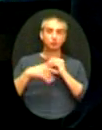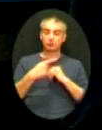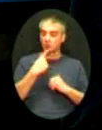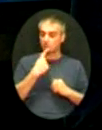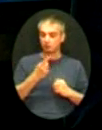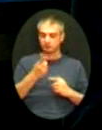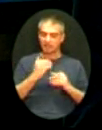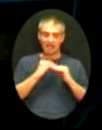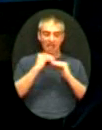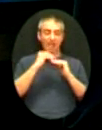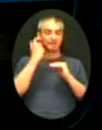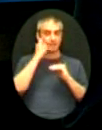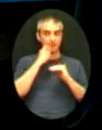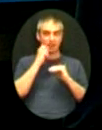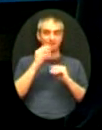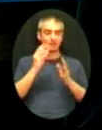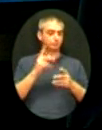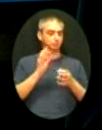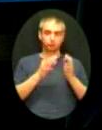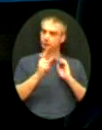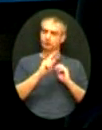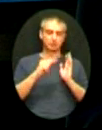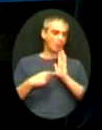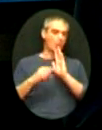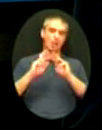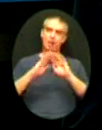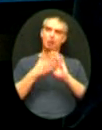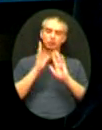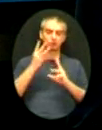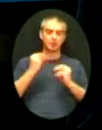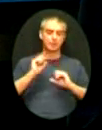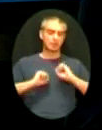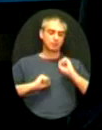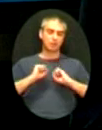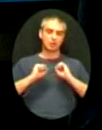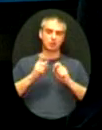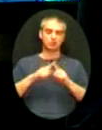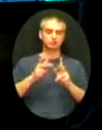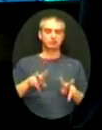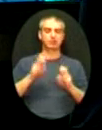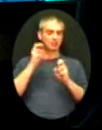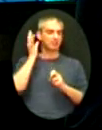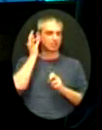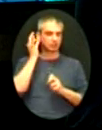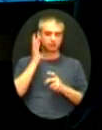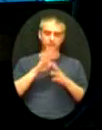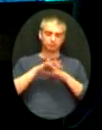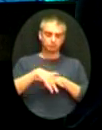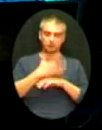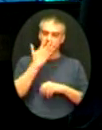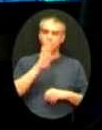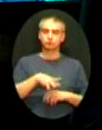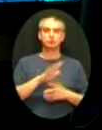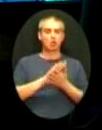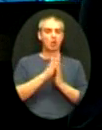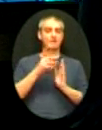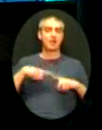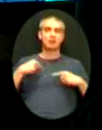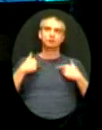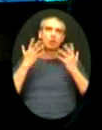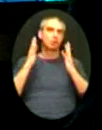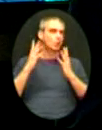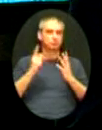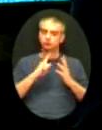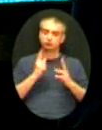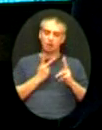זה הרף הפלילי והמשפט הפלילי הם לא חזות הכל, יש המון התנהגויות שמחפיצות נשים ומבזות אותם ומשפילות אותם והופכות החיים שלנו לגיהנום,